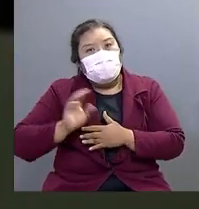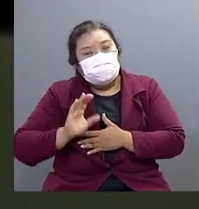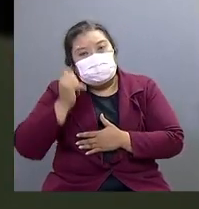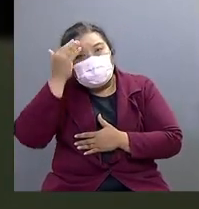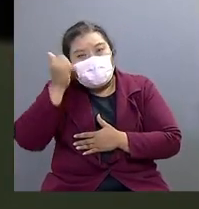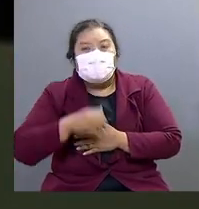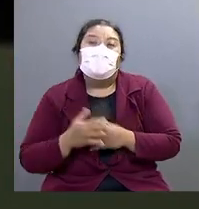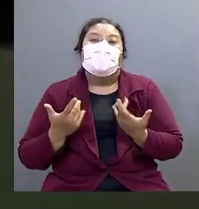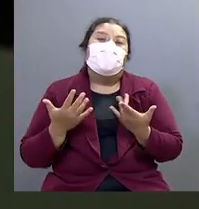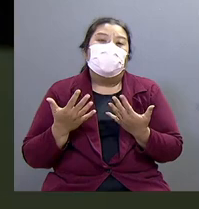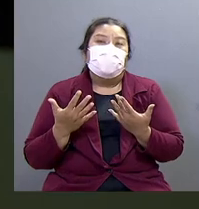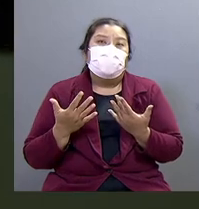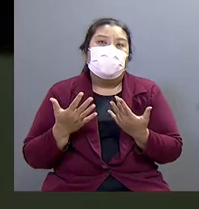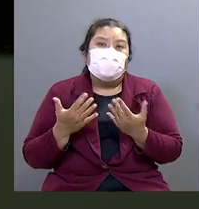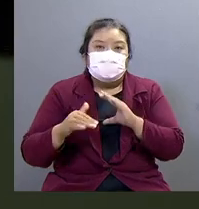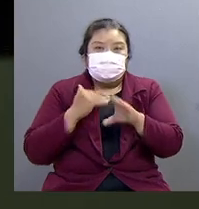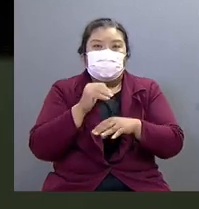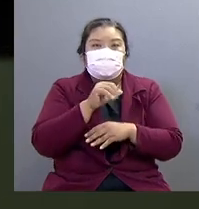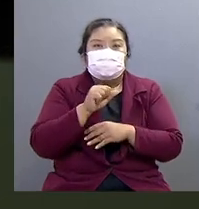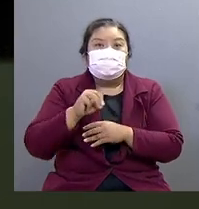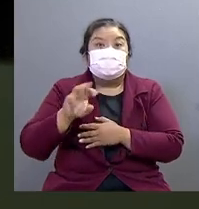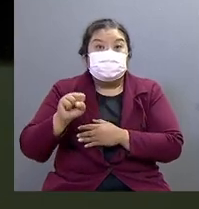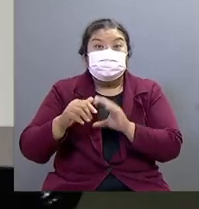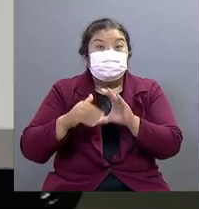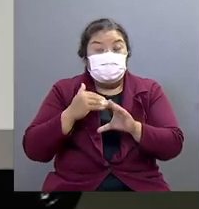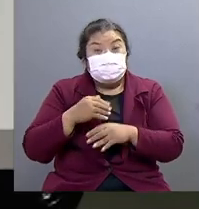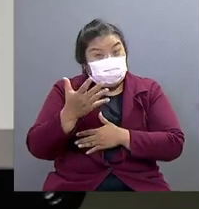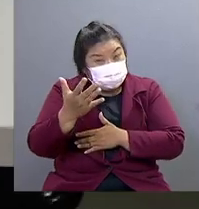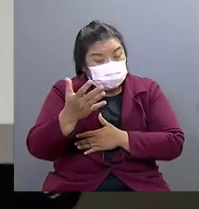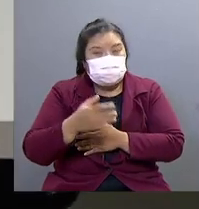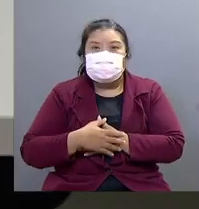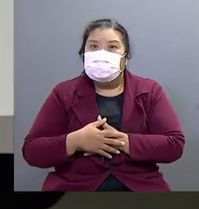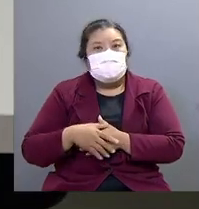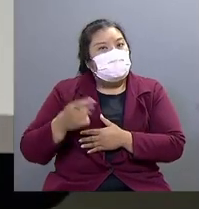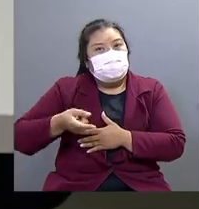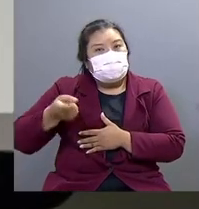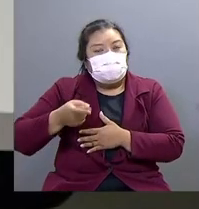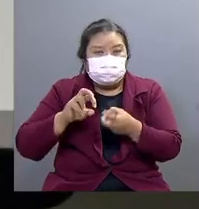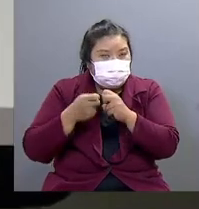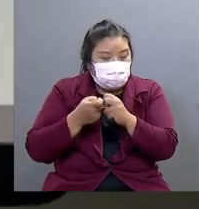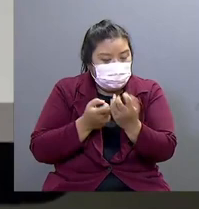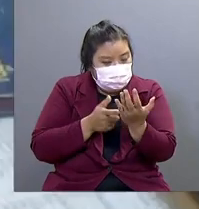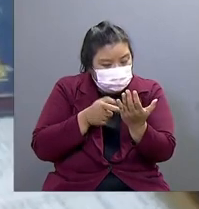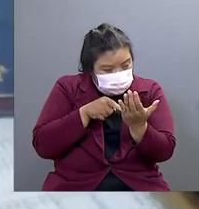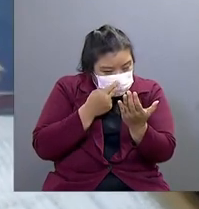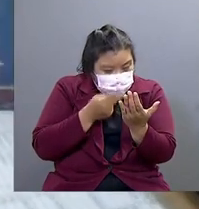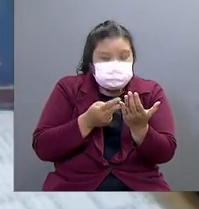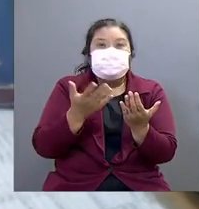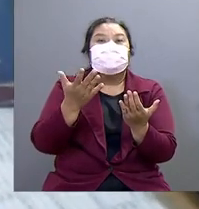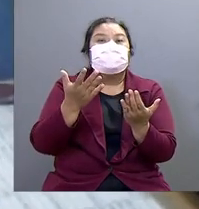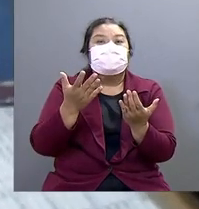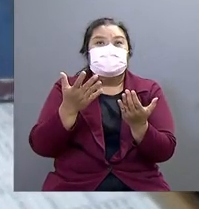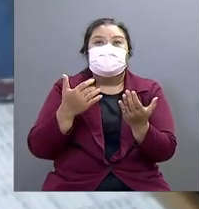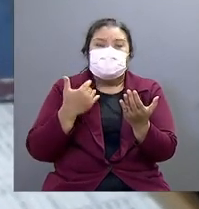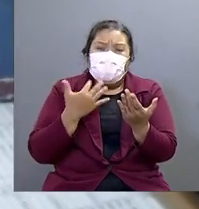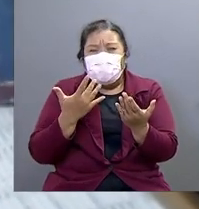สั้นจากระบบนี่เป็นปัญหาเดิมที่เคยเกิดขึ้นมาในหลายๆเฟสก่อนหน้านี้ด้วยนะคะรอรับการยืนยันกันน